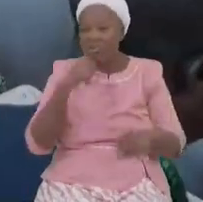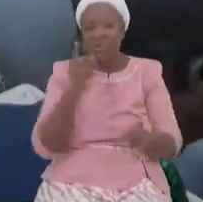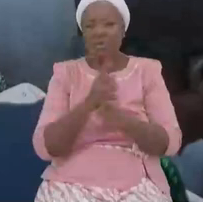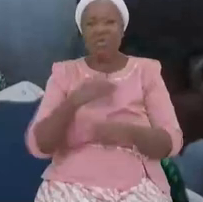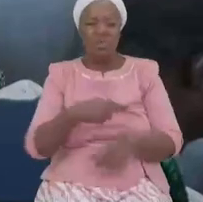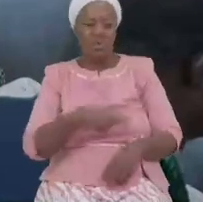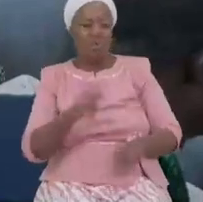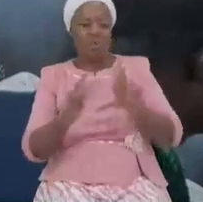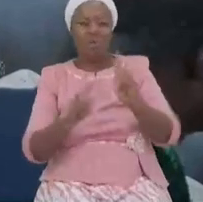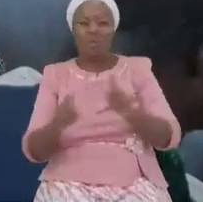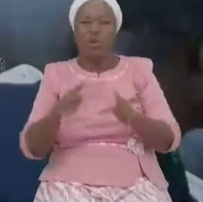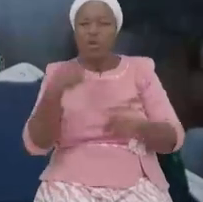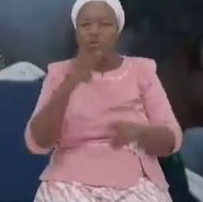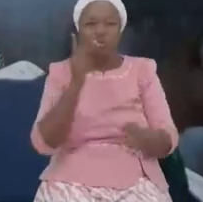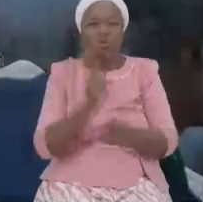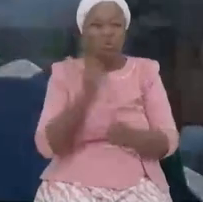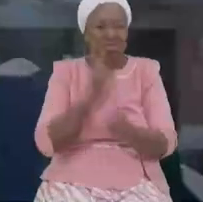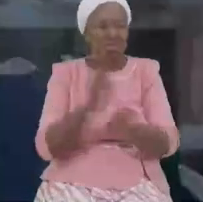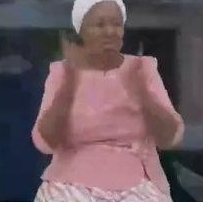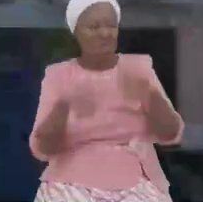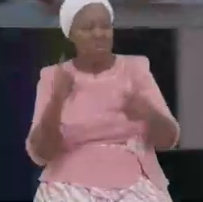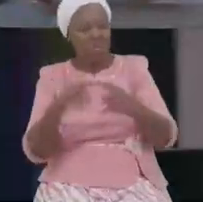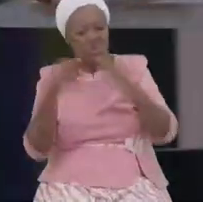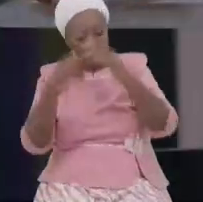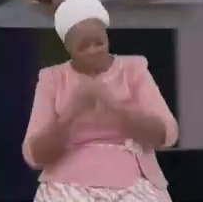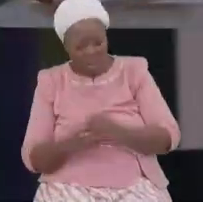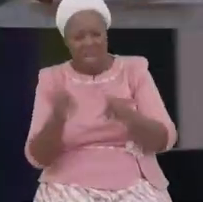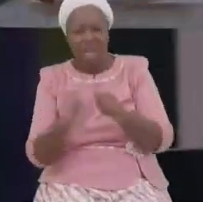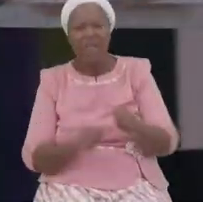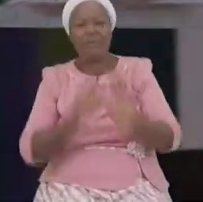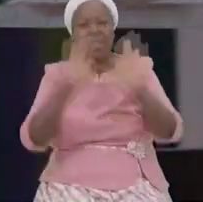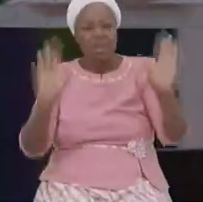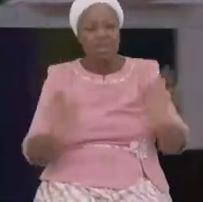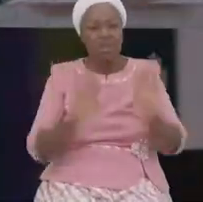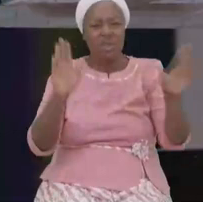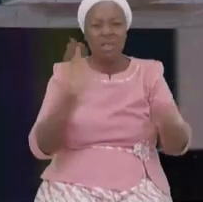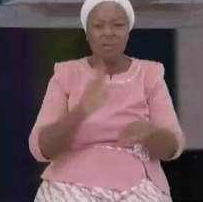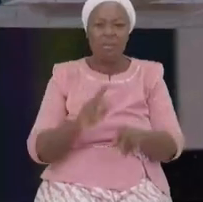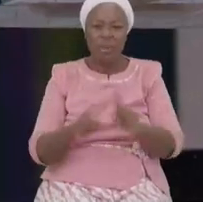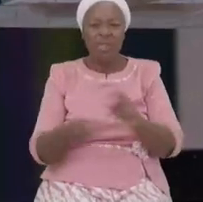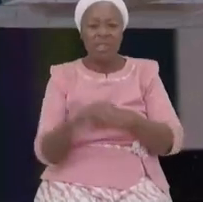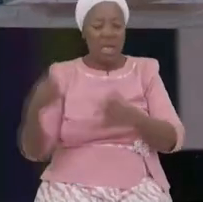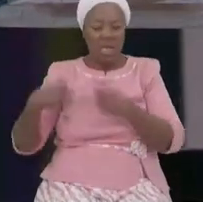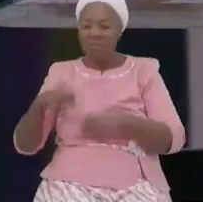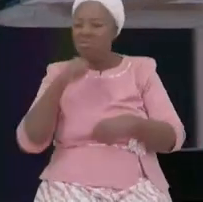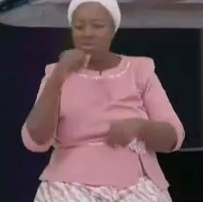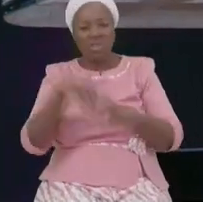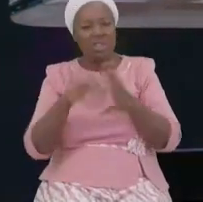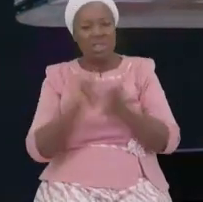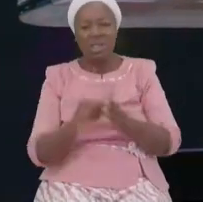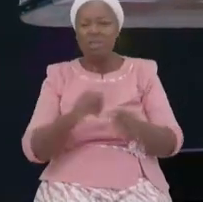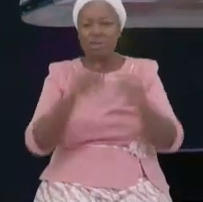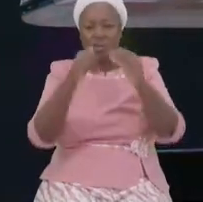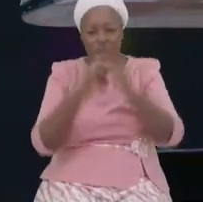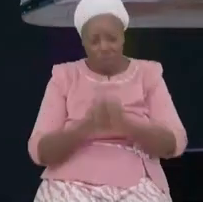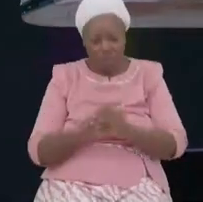religieux qui viennent seulement adorer chaque dimanche, mais les cœurs ne sont pas dans l'adoration.